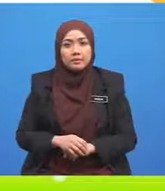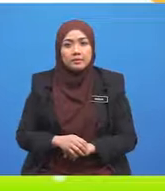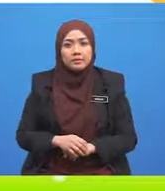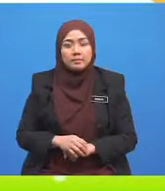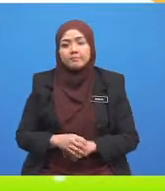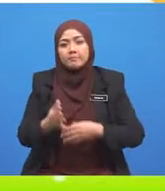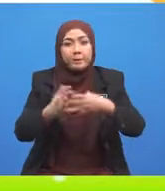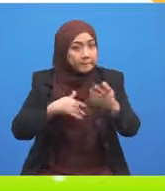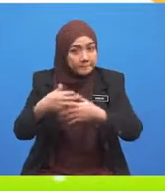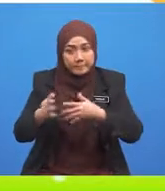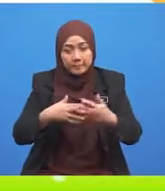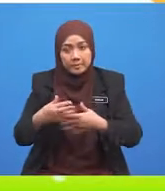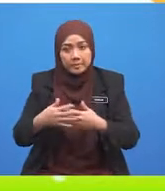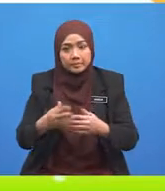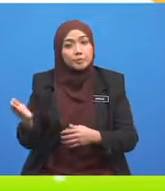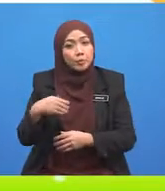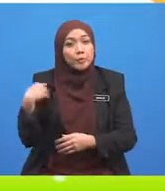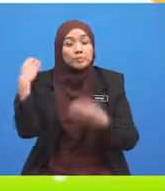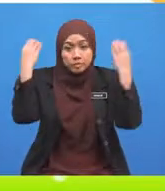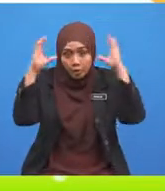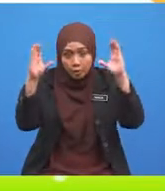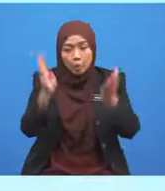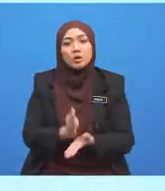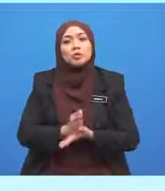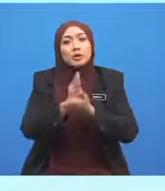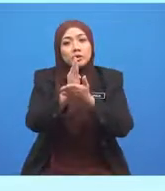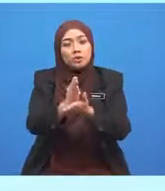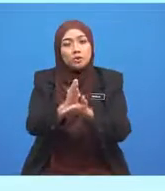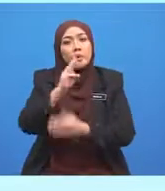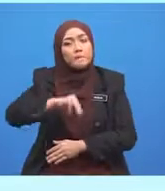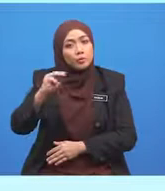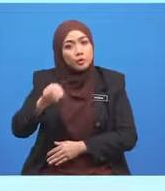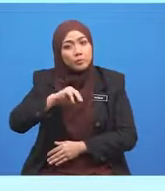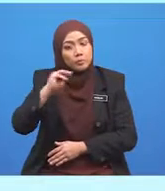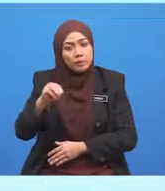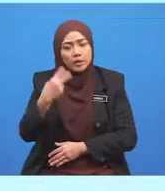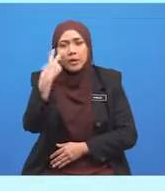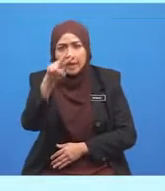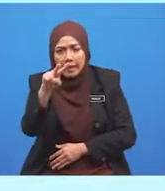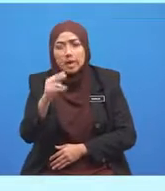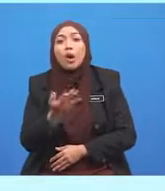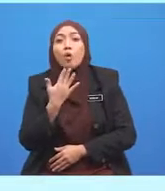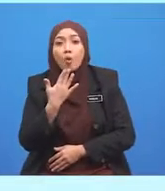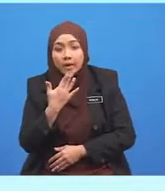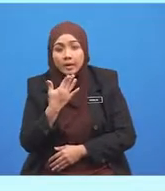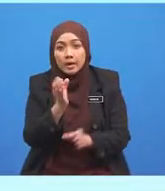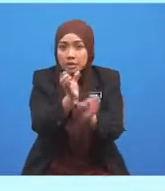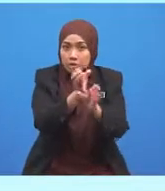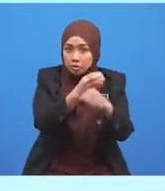Tak mengapa. Mari cikgu bantu murid-murid perhatikan warna,